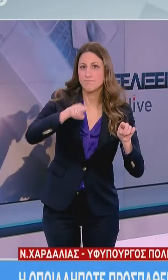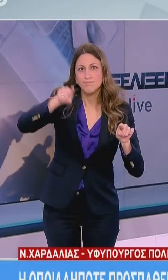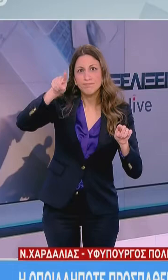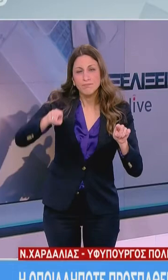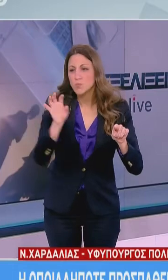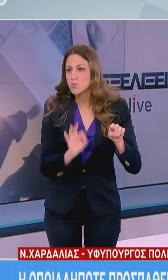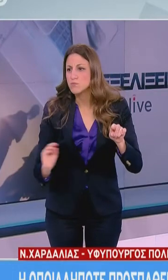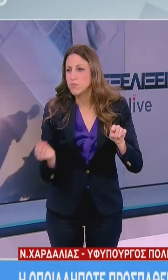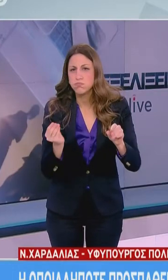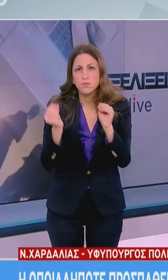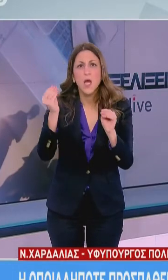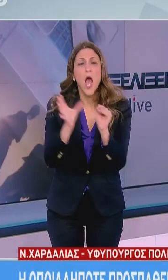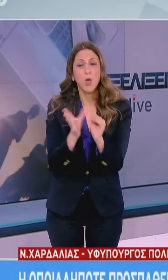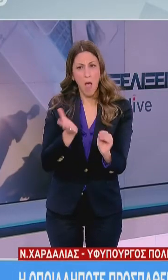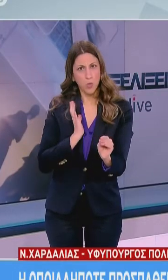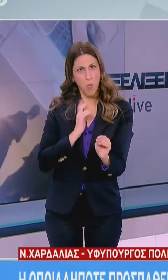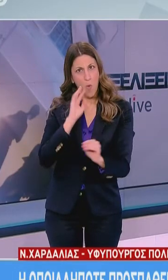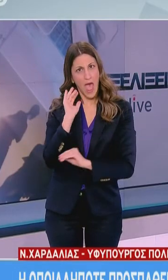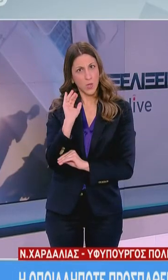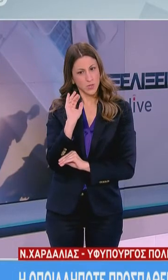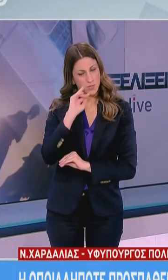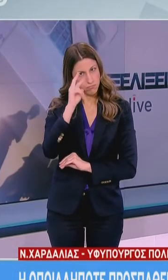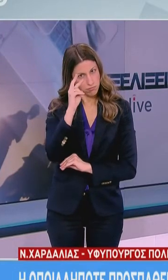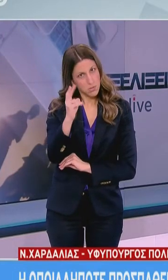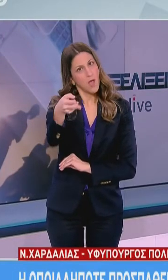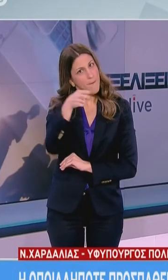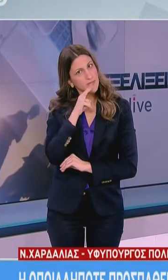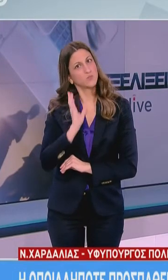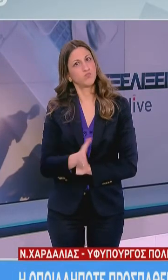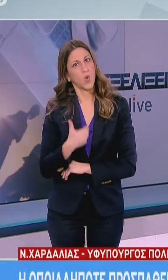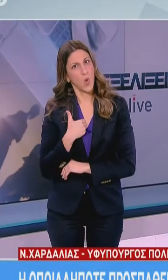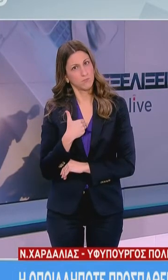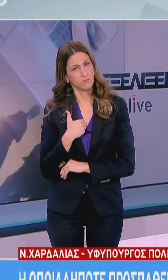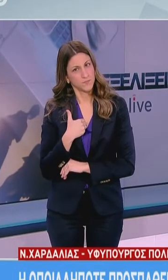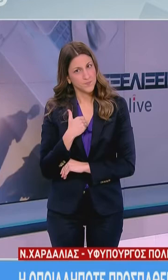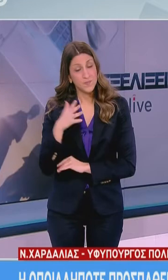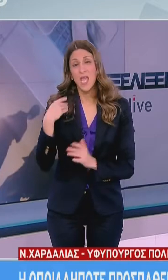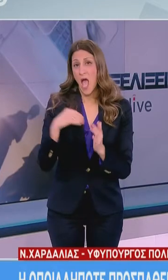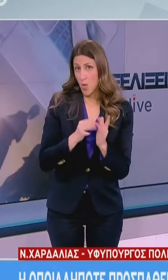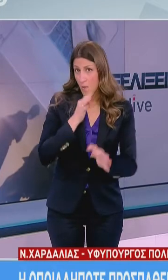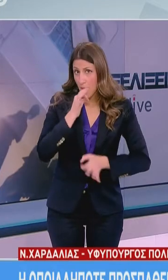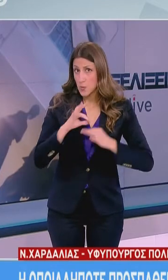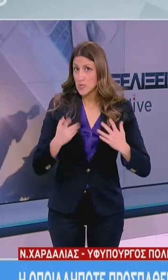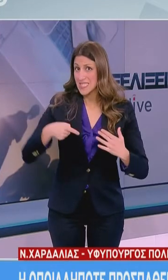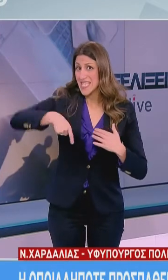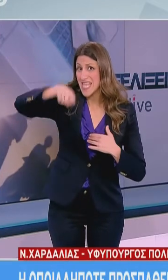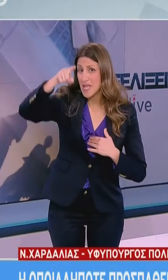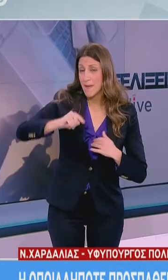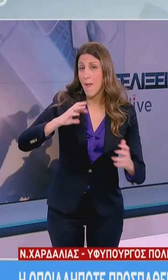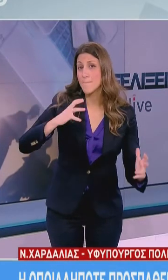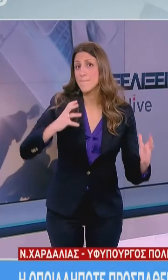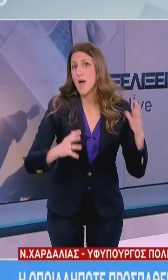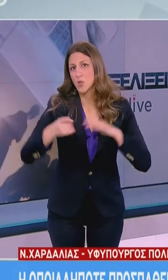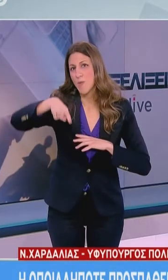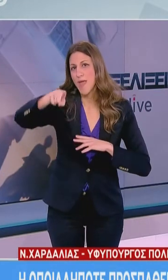απαντήσεις σε ερωτήσεις πολιτών και αυτή η υπηρεσία θα προσθεθεί στις επόμενες ημέρες. Κλείνοντας, θα ήθελα και εγώ, με αφορμή την Παγκόσμια ημέρα υγείας, να εκφράσω